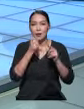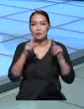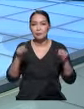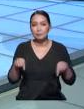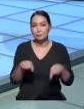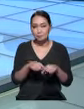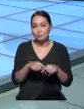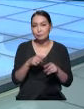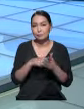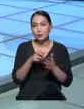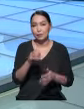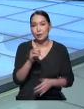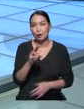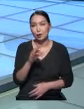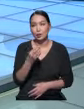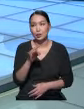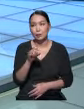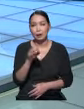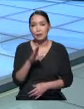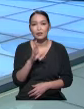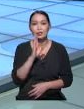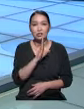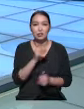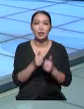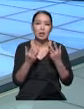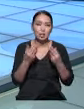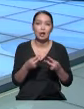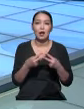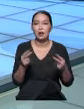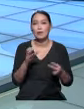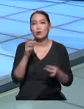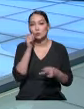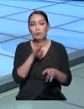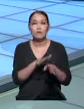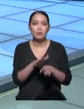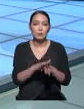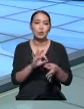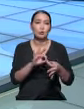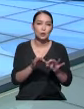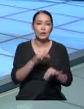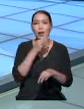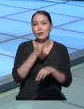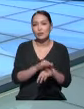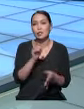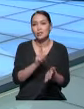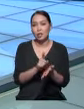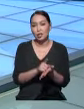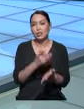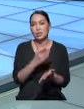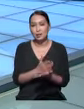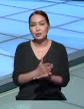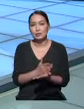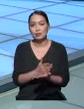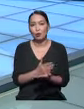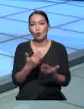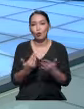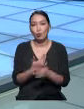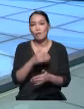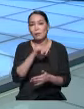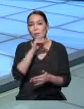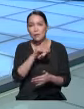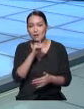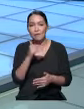отметил Ермек Кущербаев, женщины каждый день наравне с мужчинами выполняют сложные и ответственные задачи, достигают новых